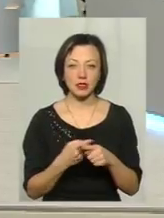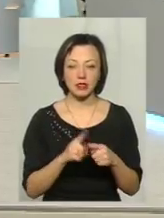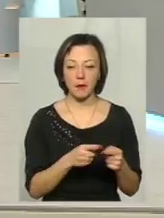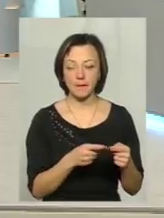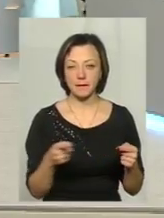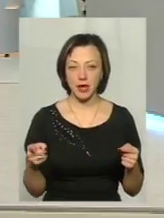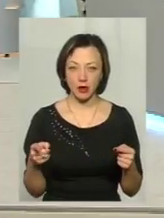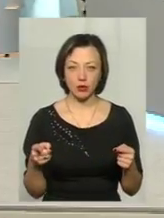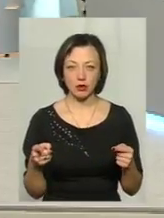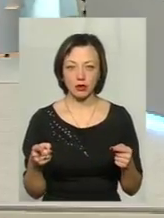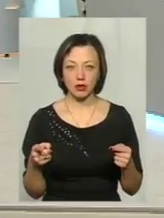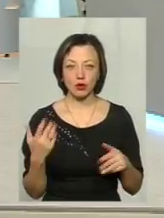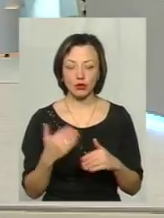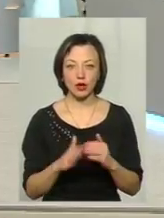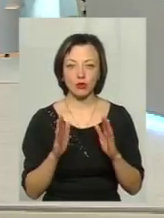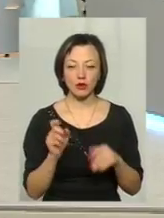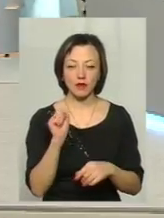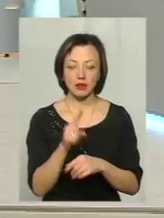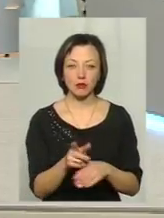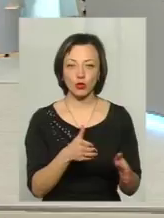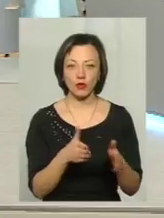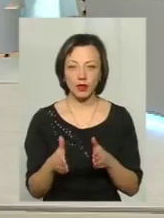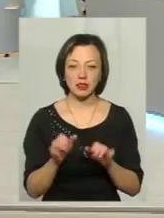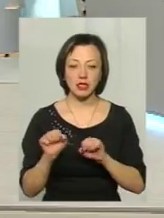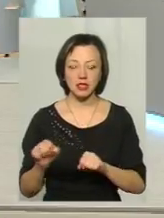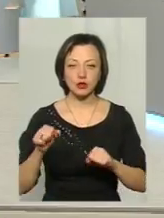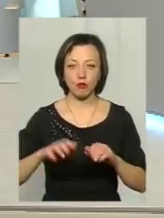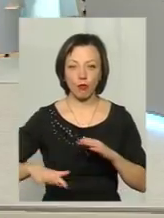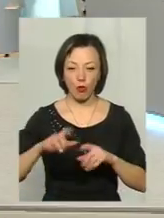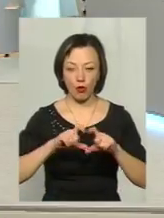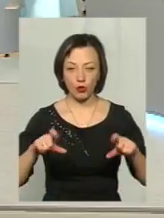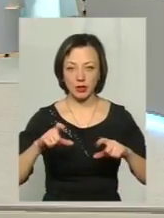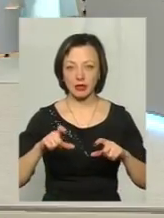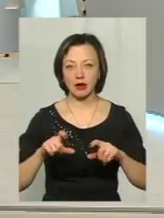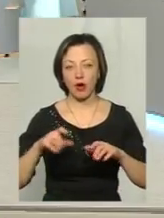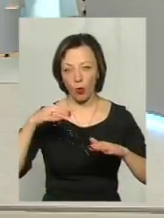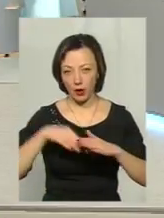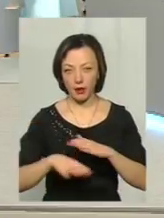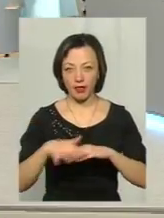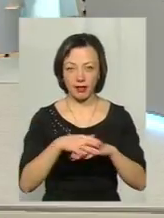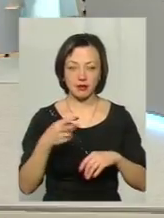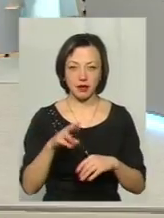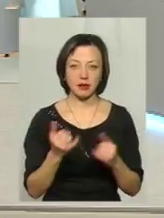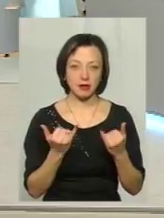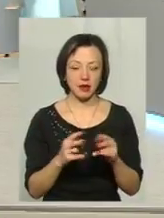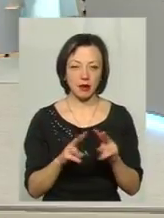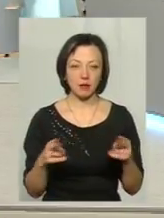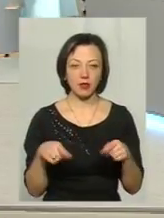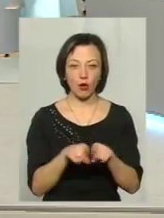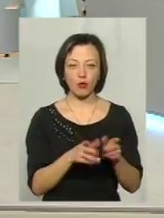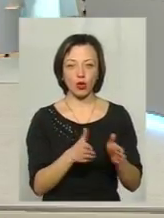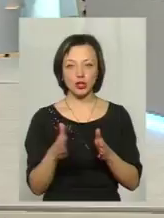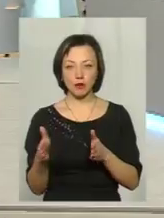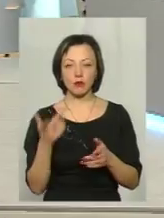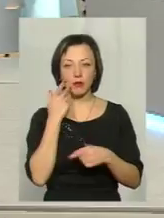період вже буде вказівка підготувати захисні споруди для укриття населення. От. Так от, як і зараз, ми в такому режимі, що